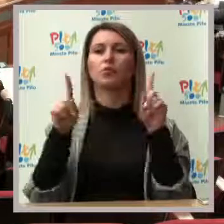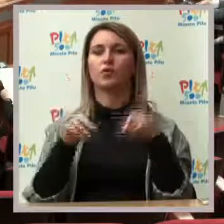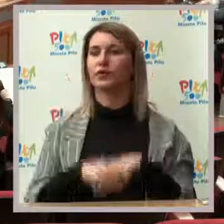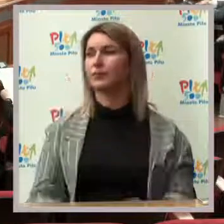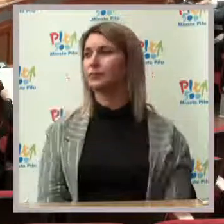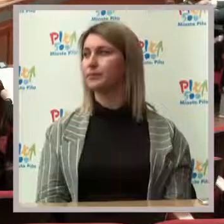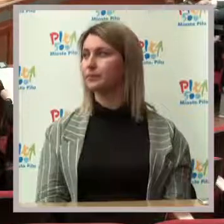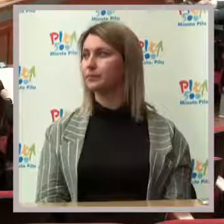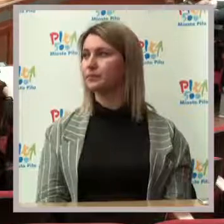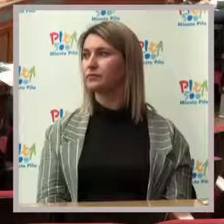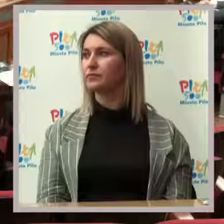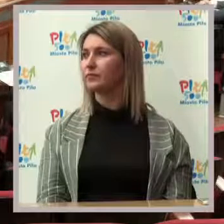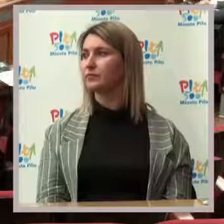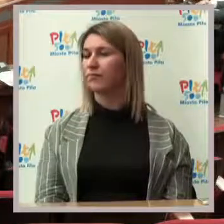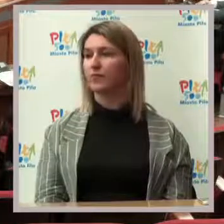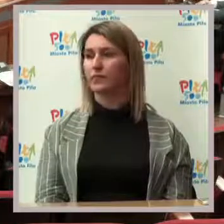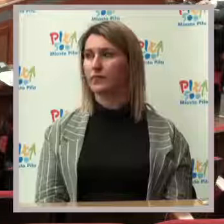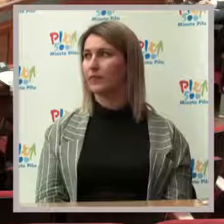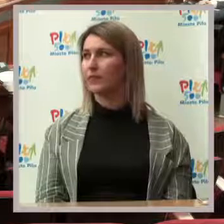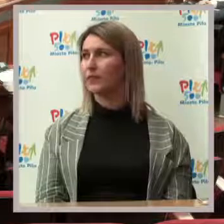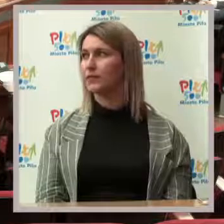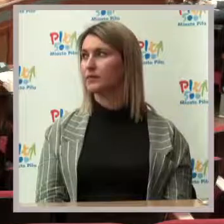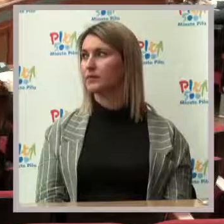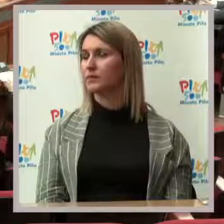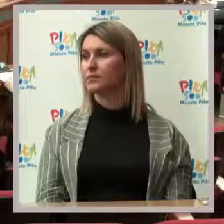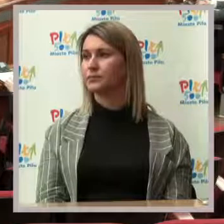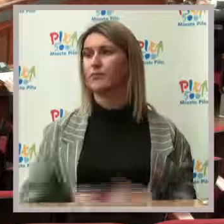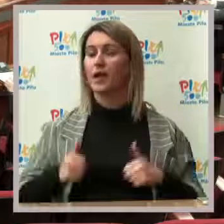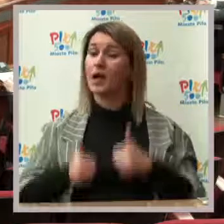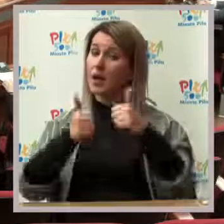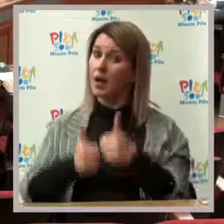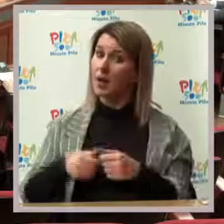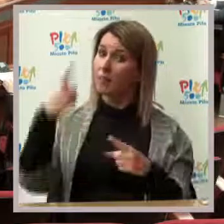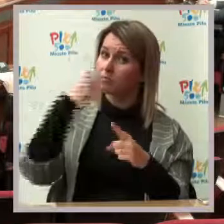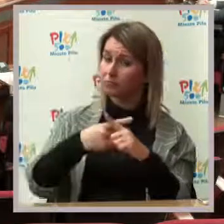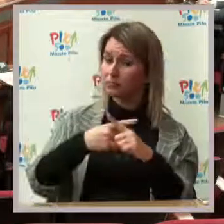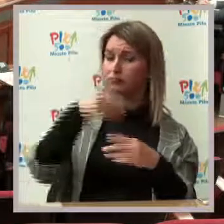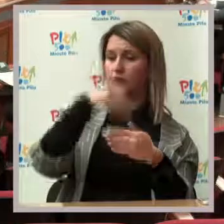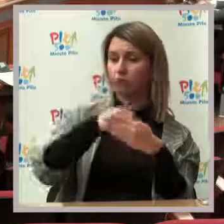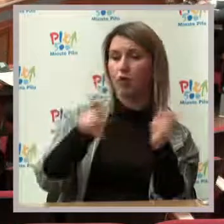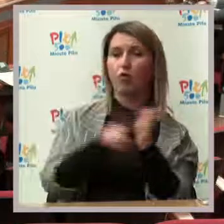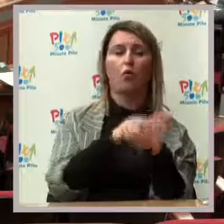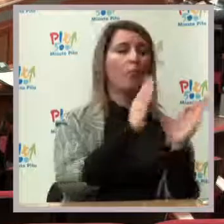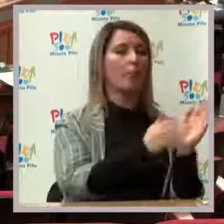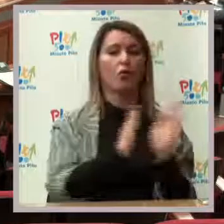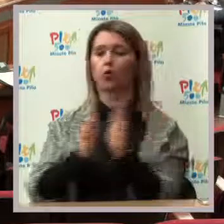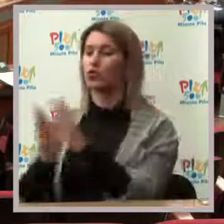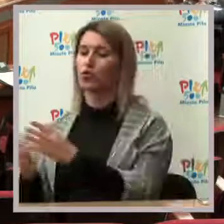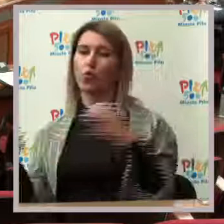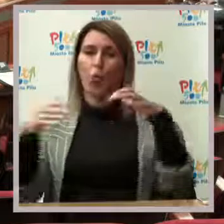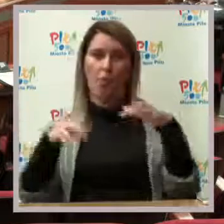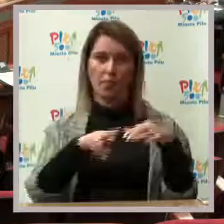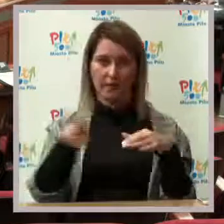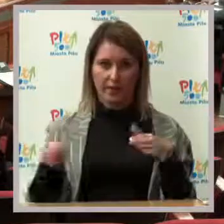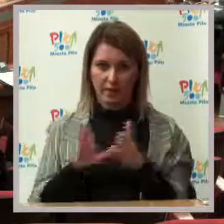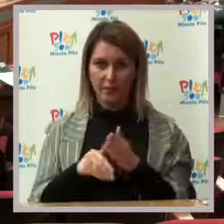do głosowania na temat wprowadzenia punktu do porządku obrad. To jest druk numer 40. Proszę